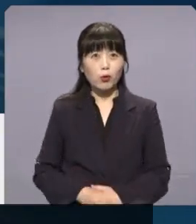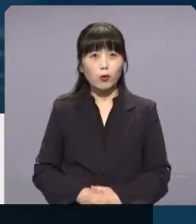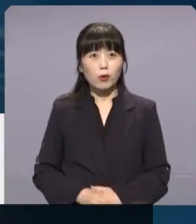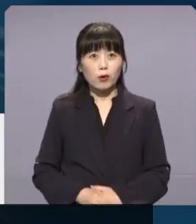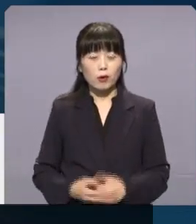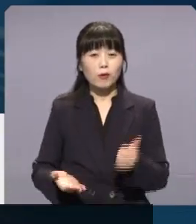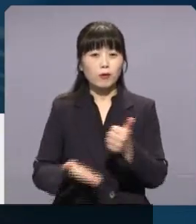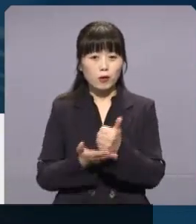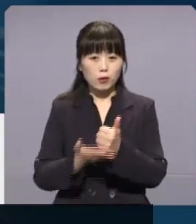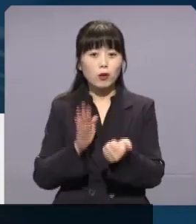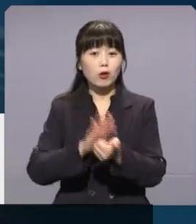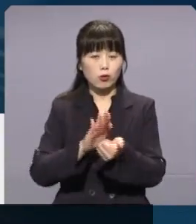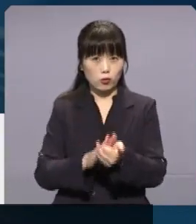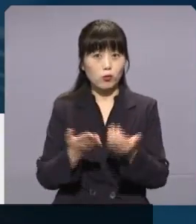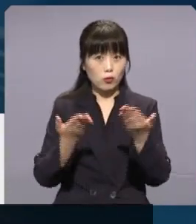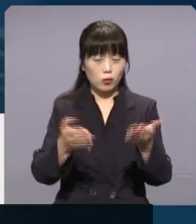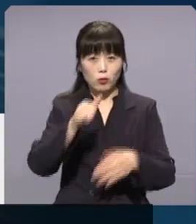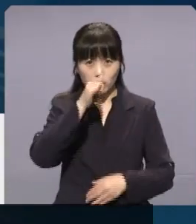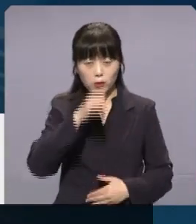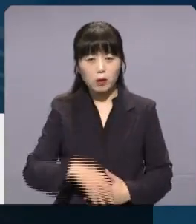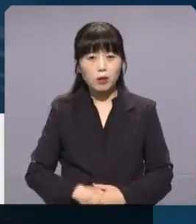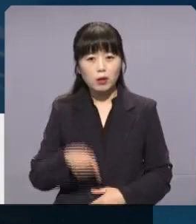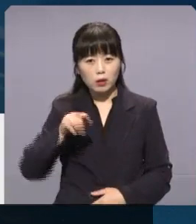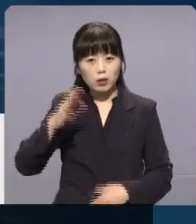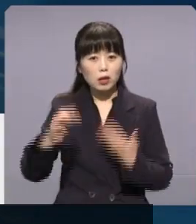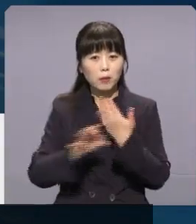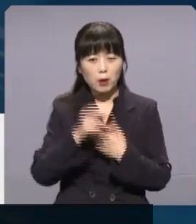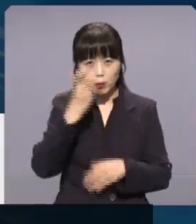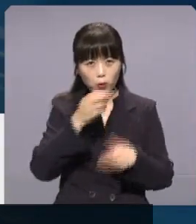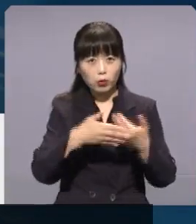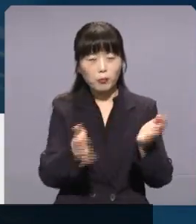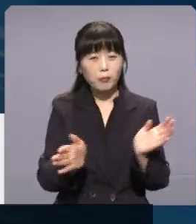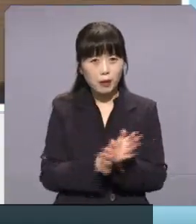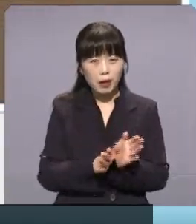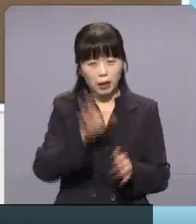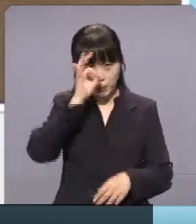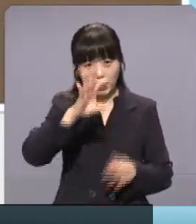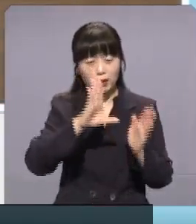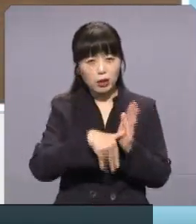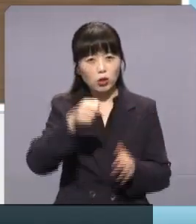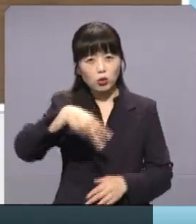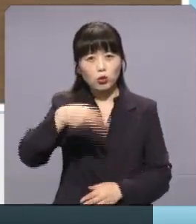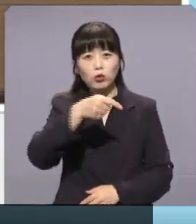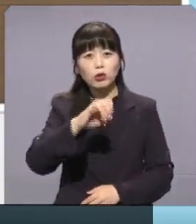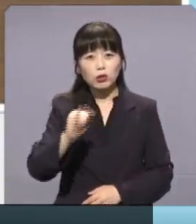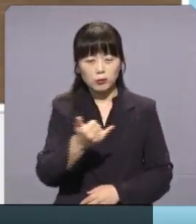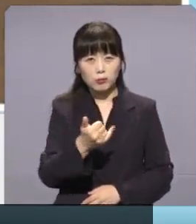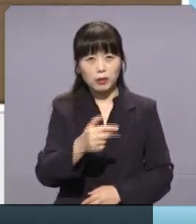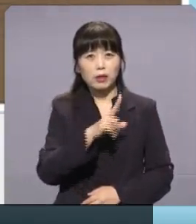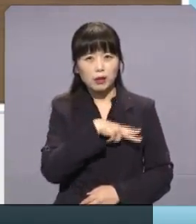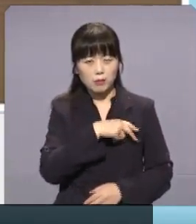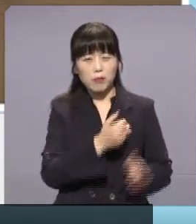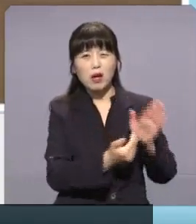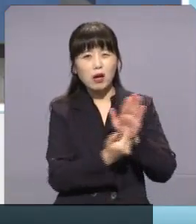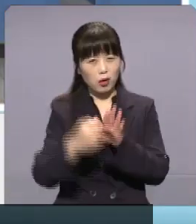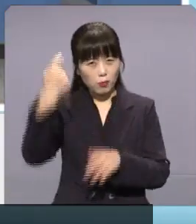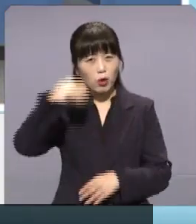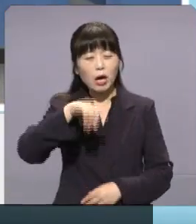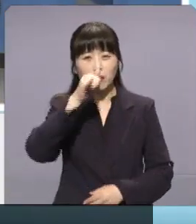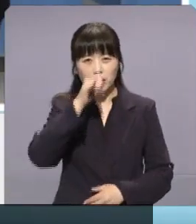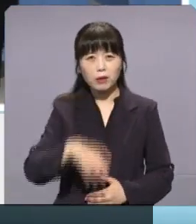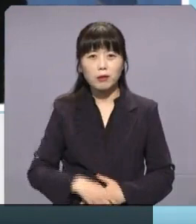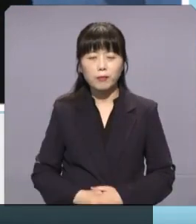주셨잖아요. 칭찬하고 응원해 주셨잖아요. 예. 그렇다면 보수 우파 진영에서는 유승민 의원에 대한 거부감이 현실적으로 있다라는